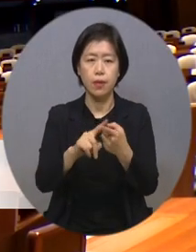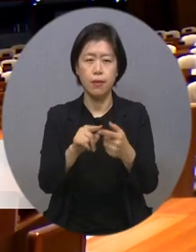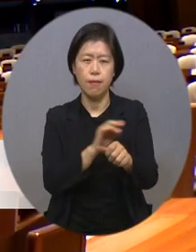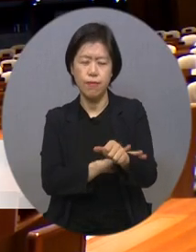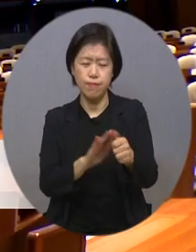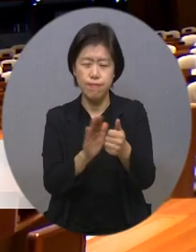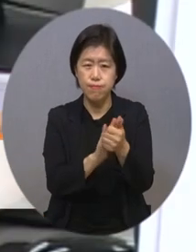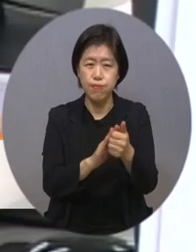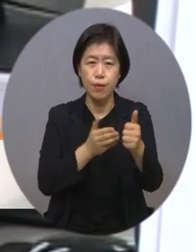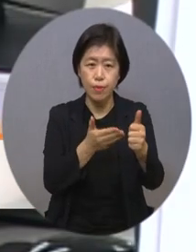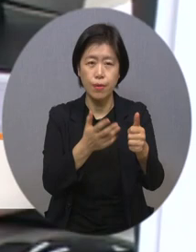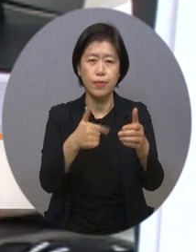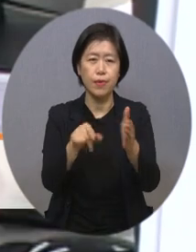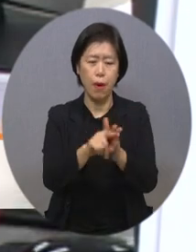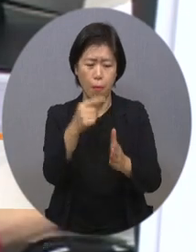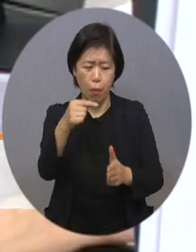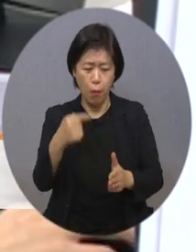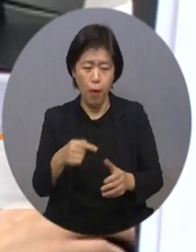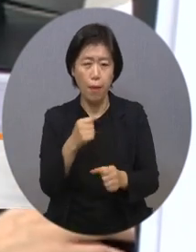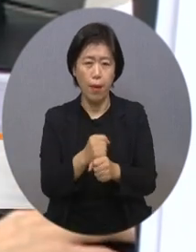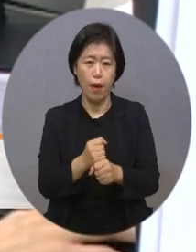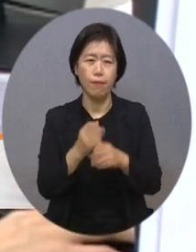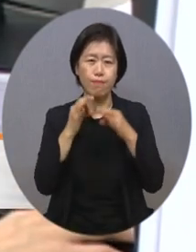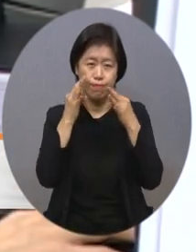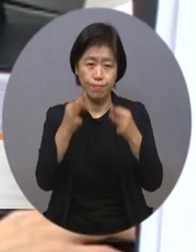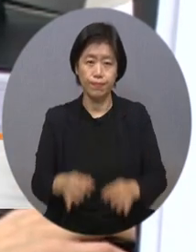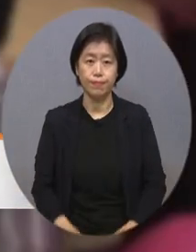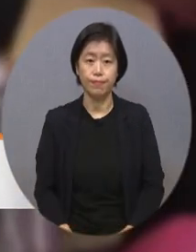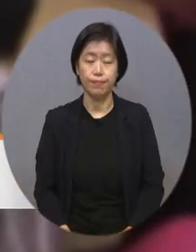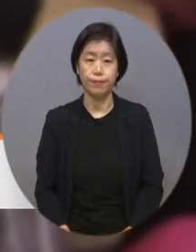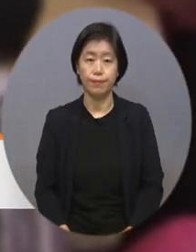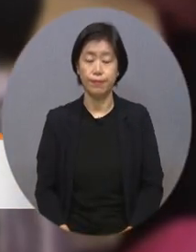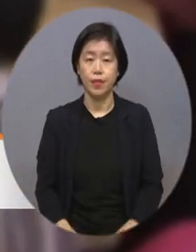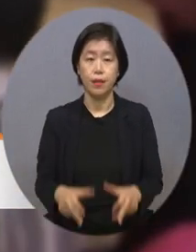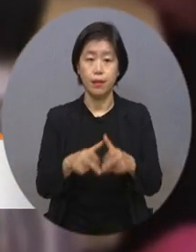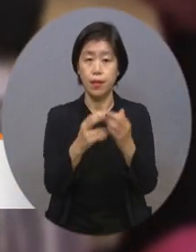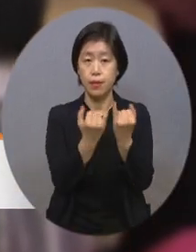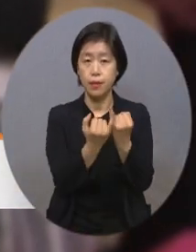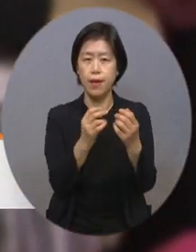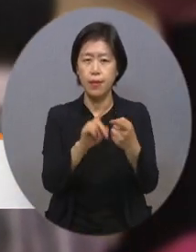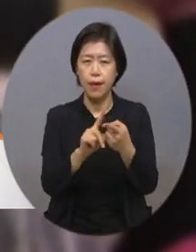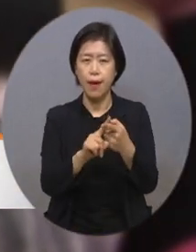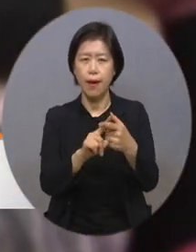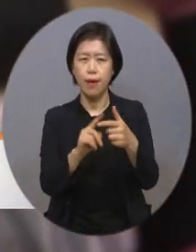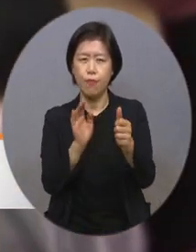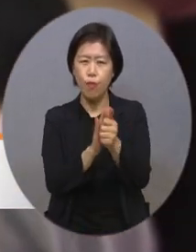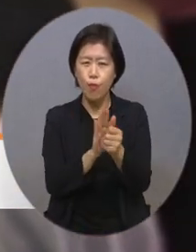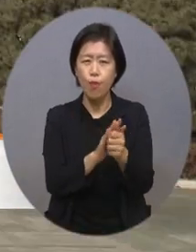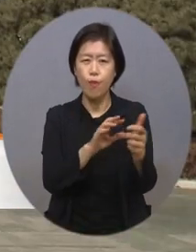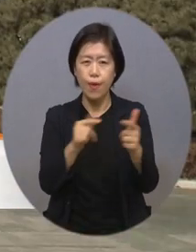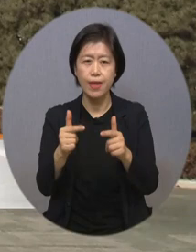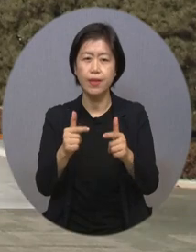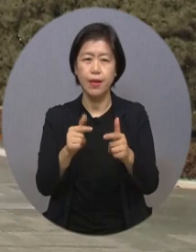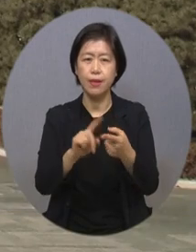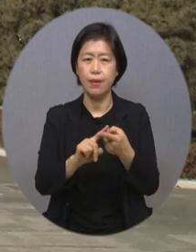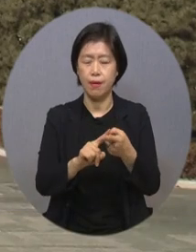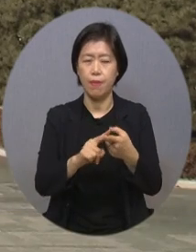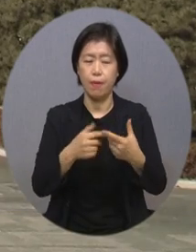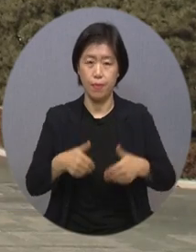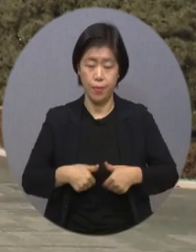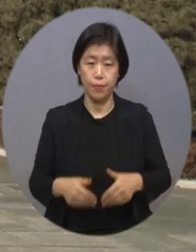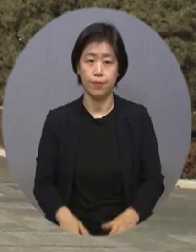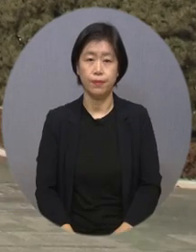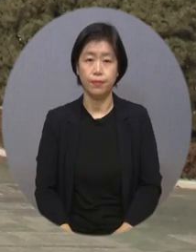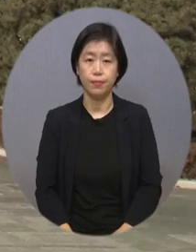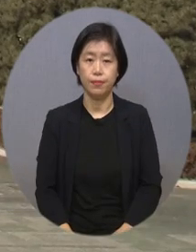했습니다 이를 통해 장애 여성에 대한 포괄적인 지원 체계를 구축한다는 취지입니다 대표발의 에